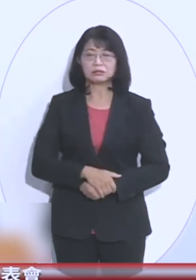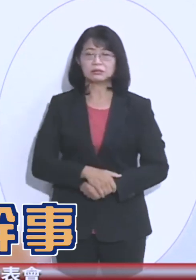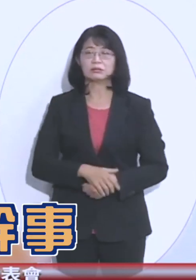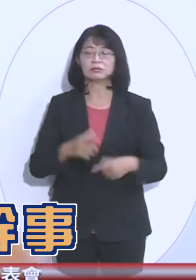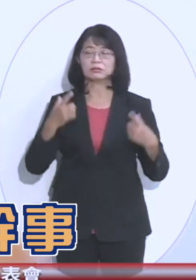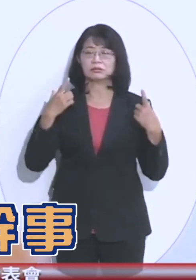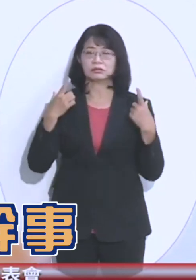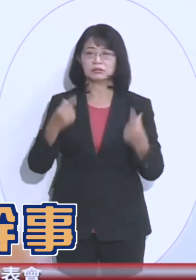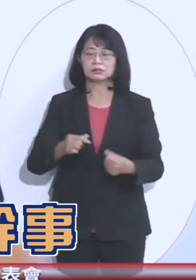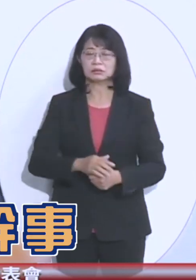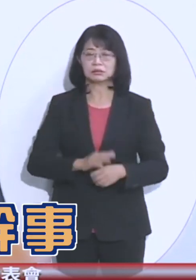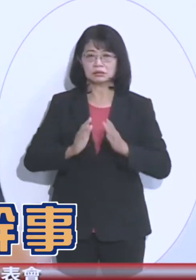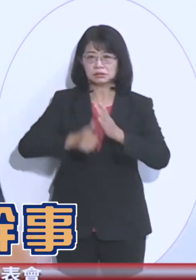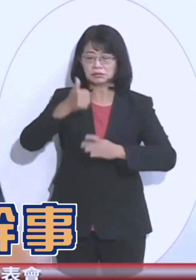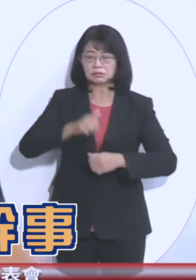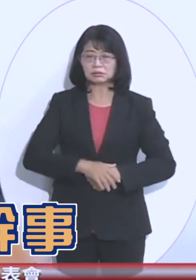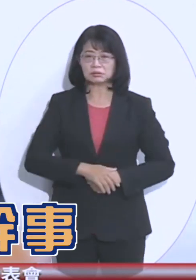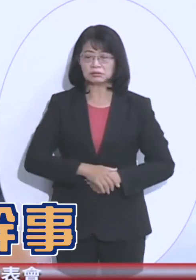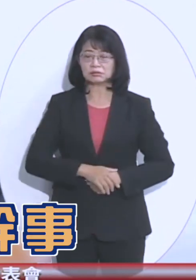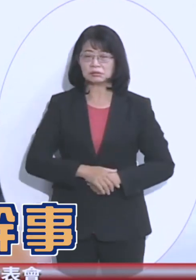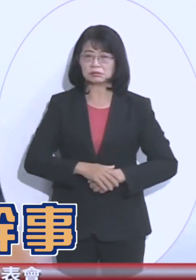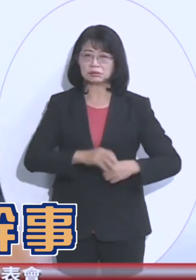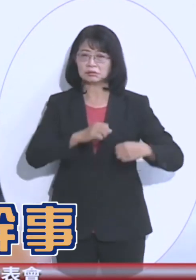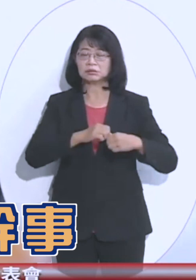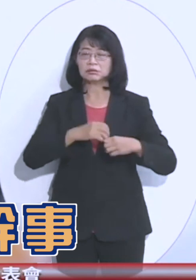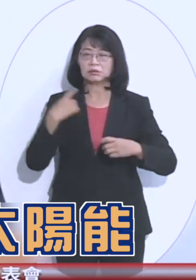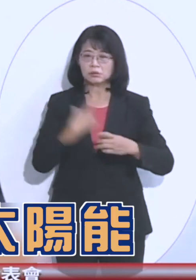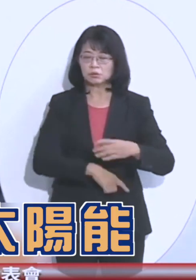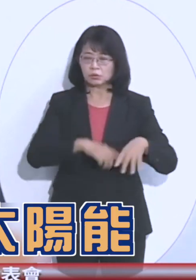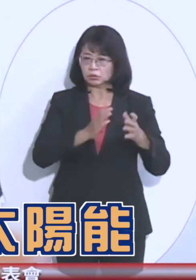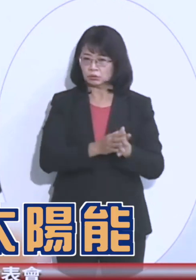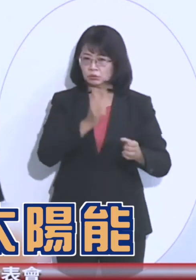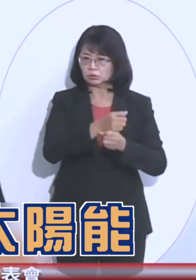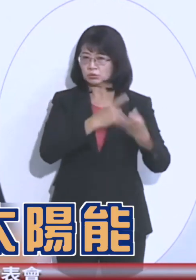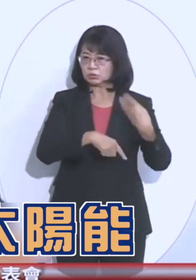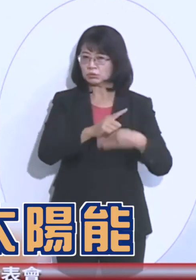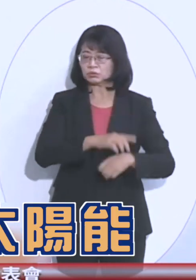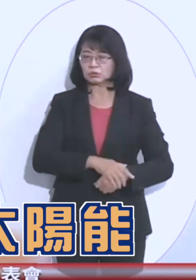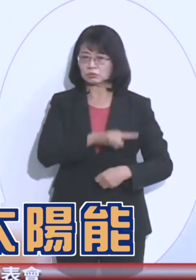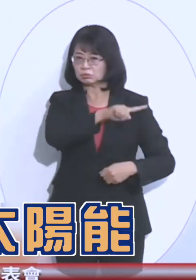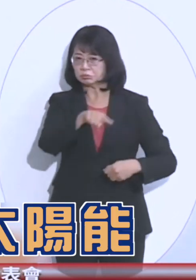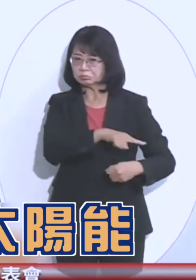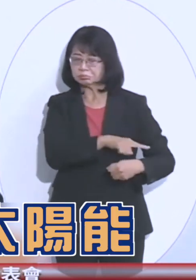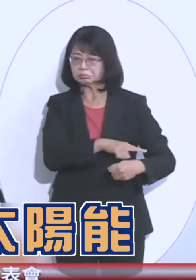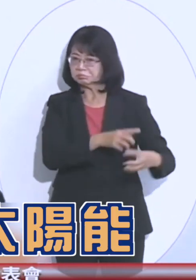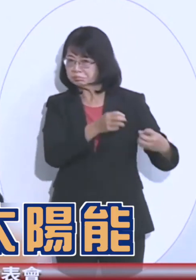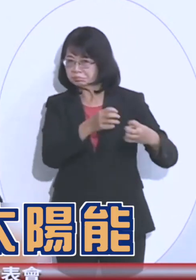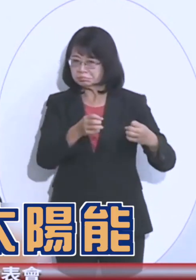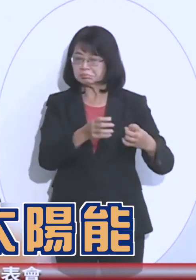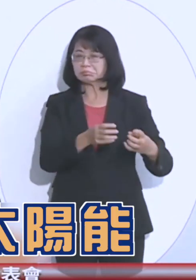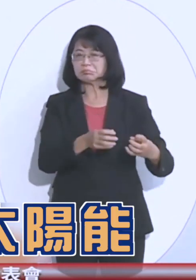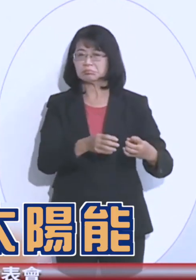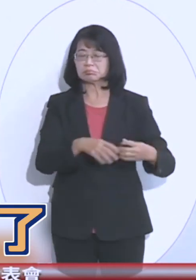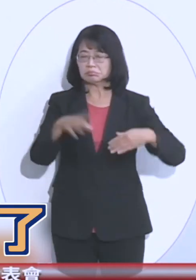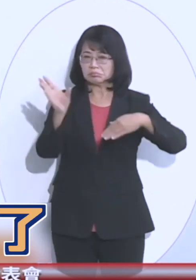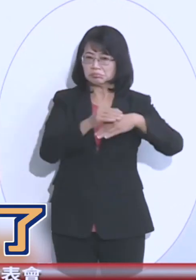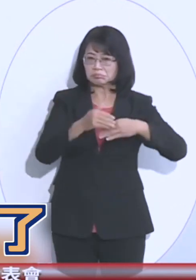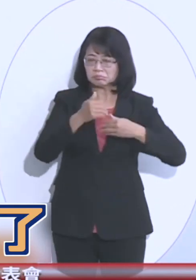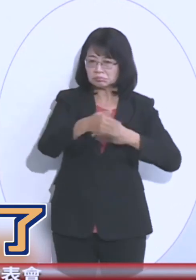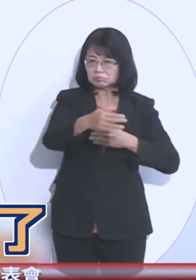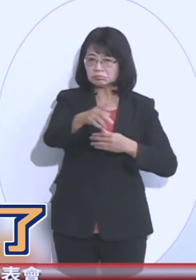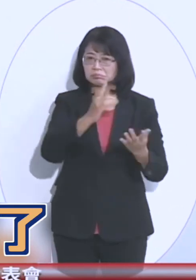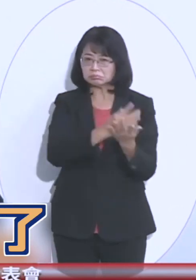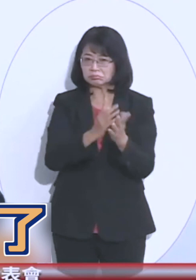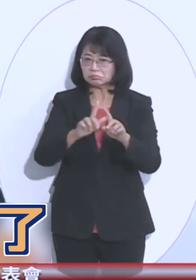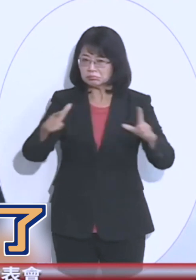原来就是咱市长的竞选总干事啊。所以，恁敲敲钢钉啊，敲太阳能，敲到